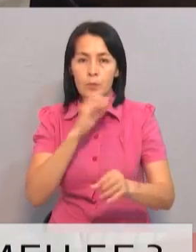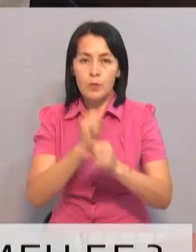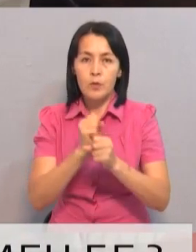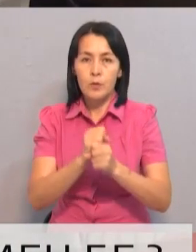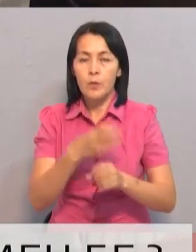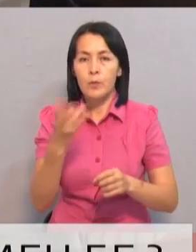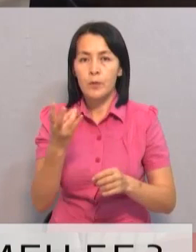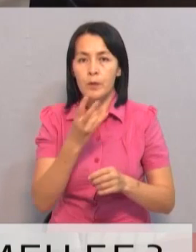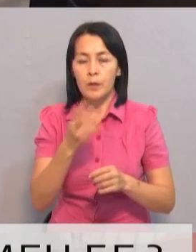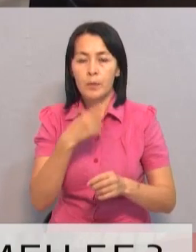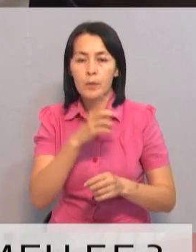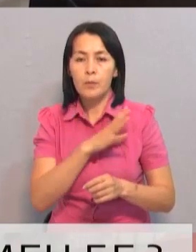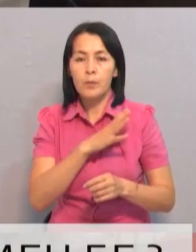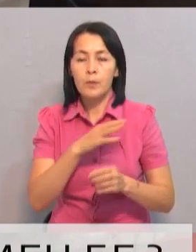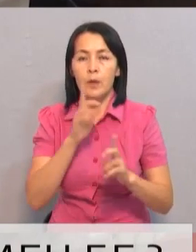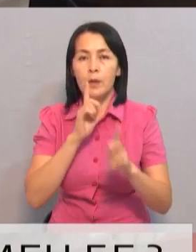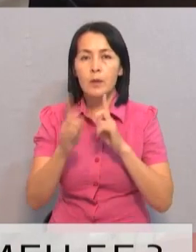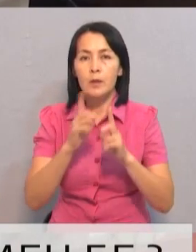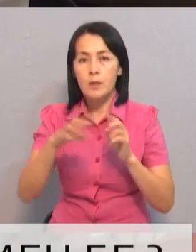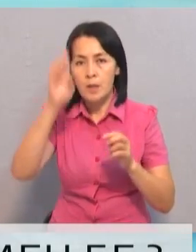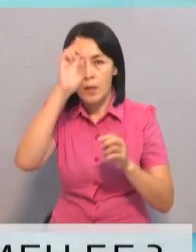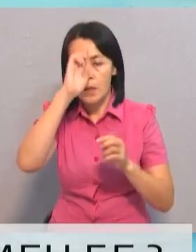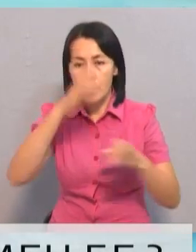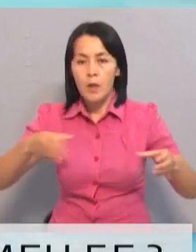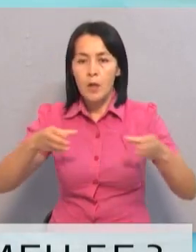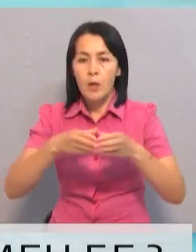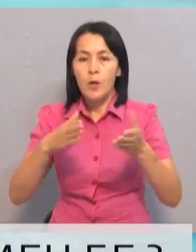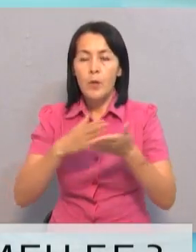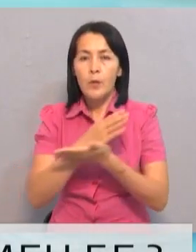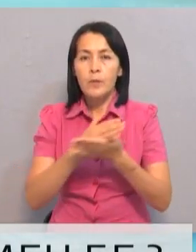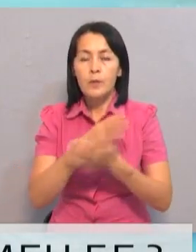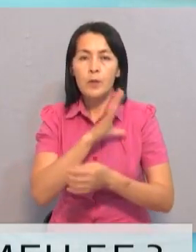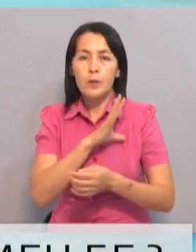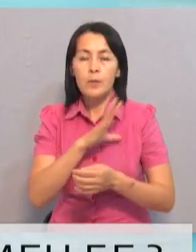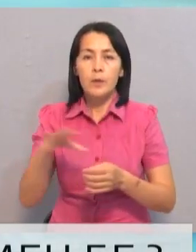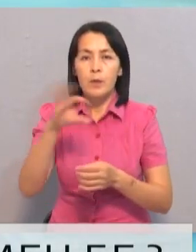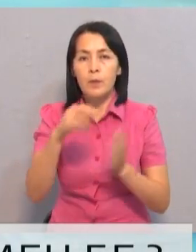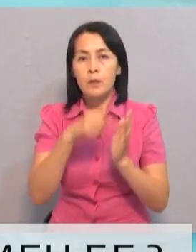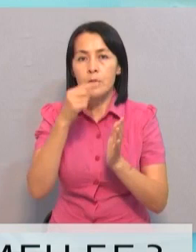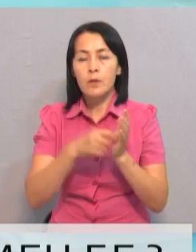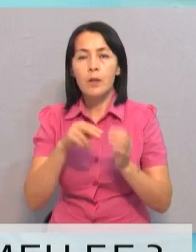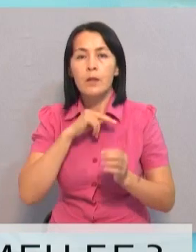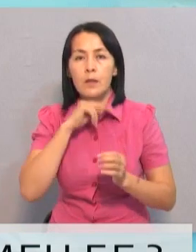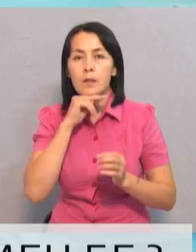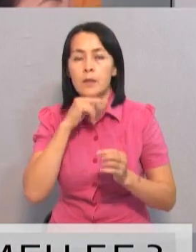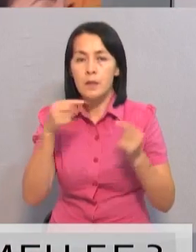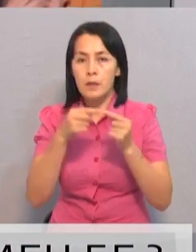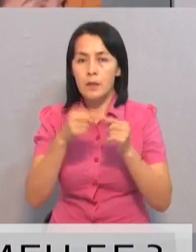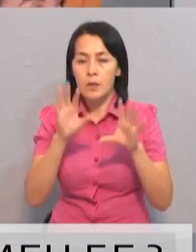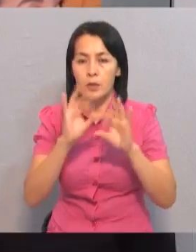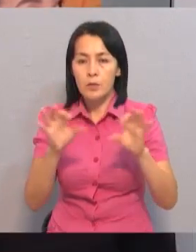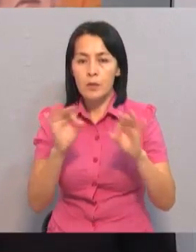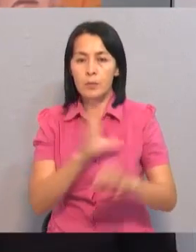мүмкіндікті пайдалансақ деп отыр. Кеңес отырысында мемлекеттік орган қызметкерлері де болды. Барлық сұрақ назарға алынып, тиісті